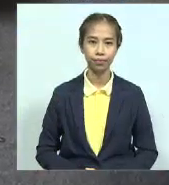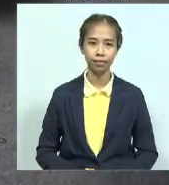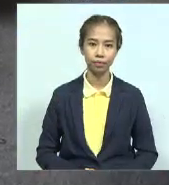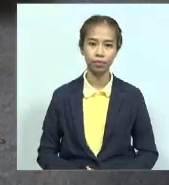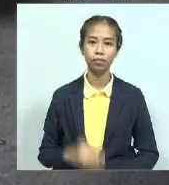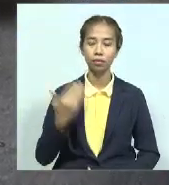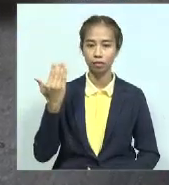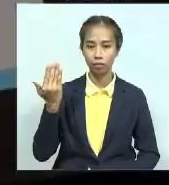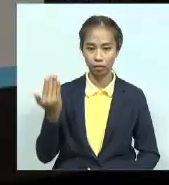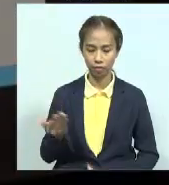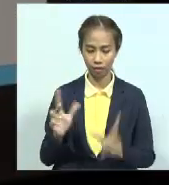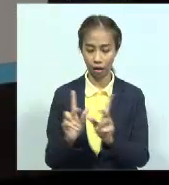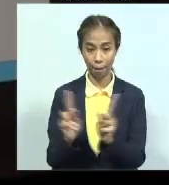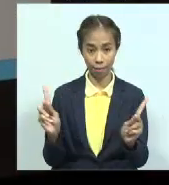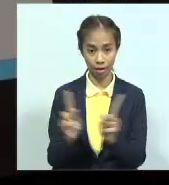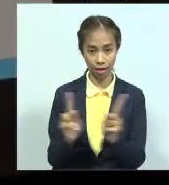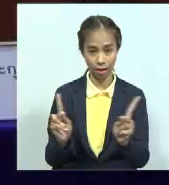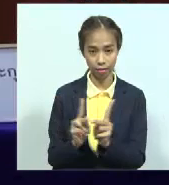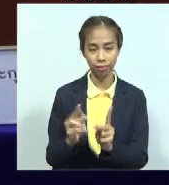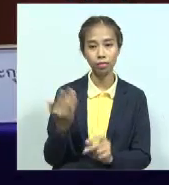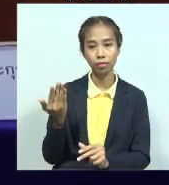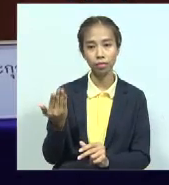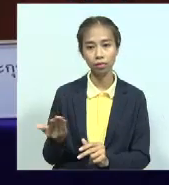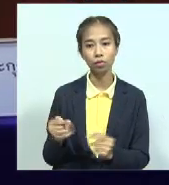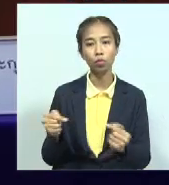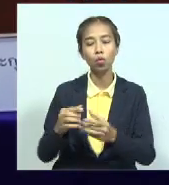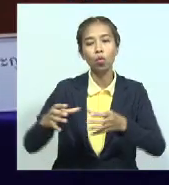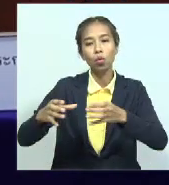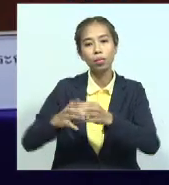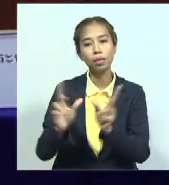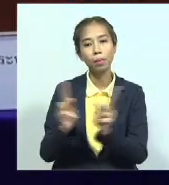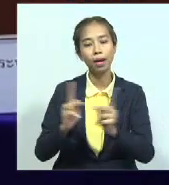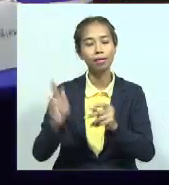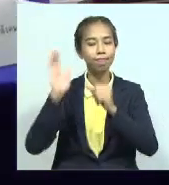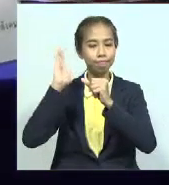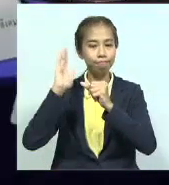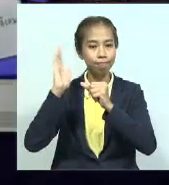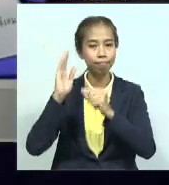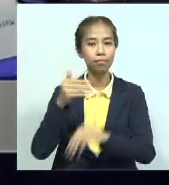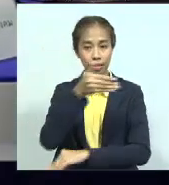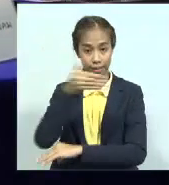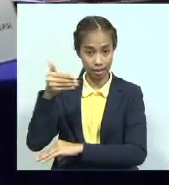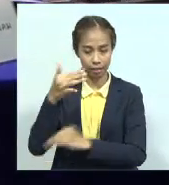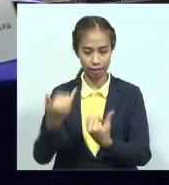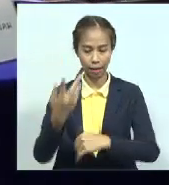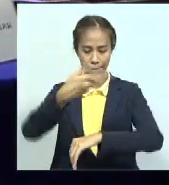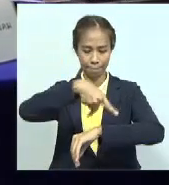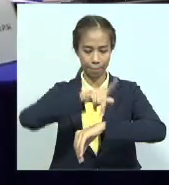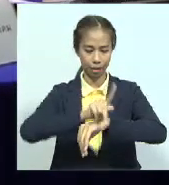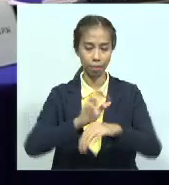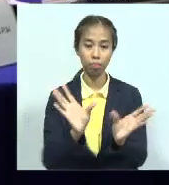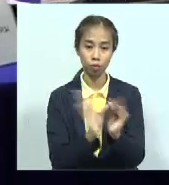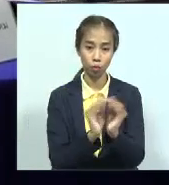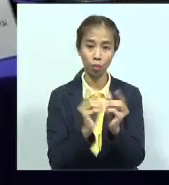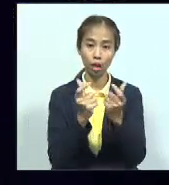นายเกษมสันต์วีรกุลกรรมการผู้ทรงคุณวุฒิในคณะกรรมการประชาสัมพันธ์แห่งชาติเป็นประธานการประชุมคณะอนุกรรม